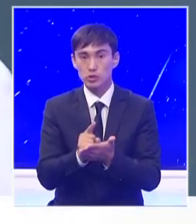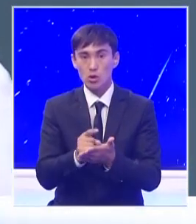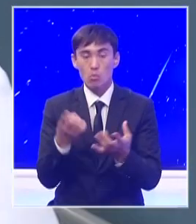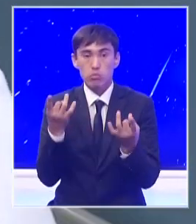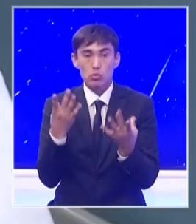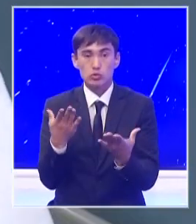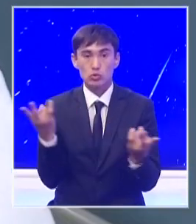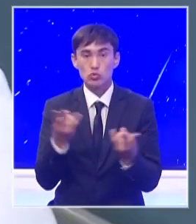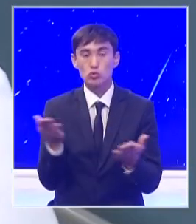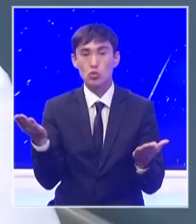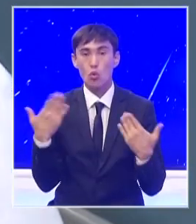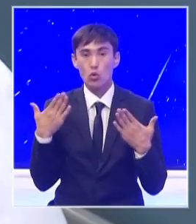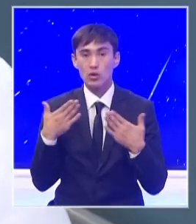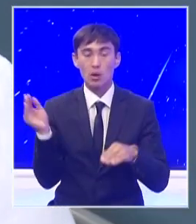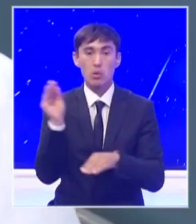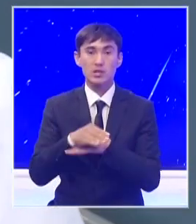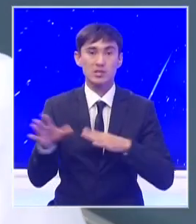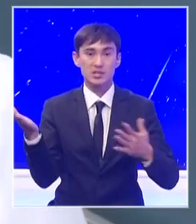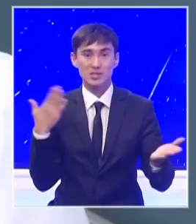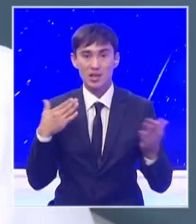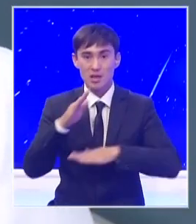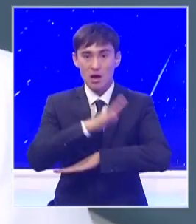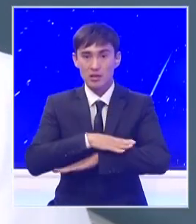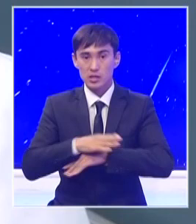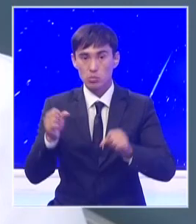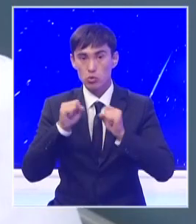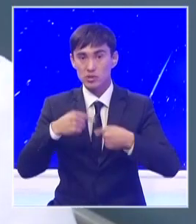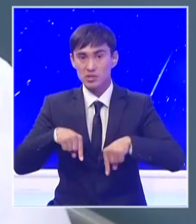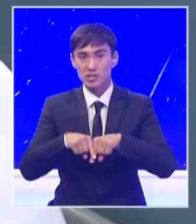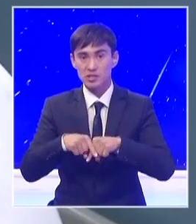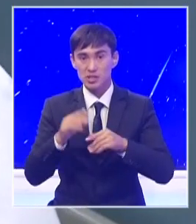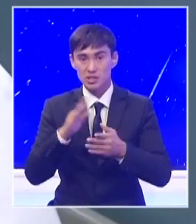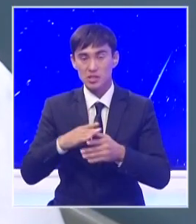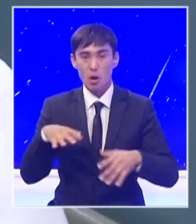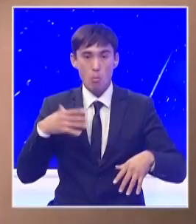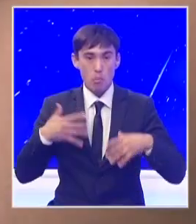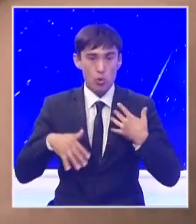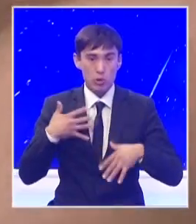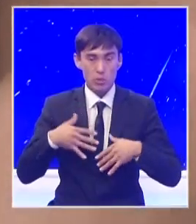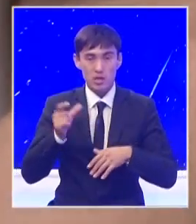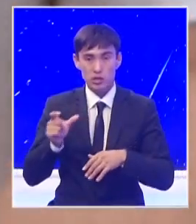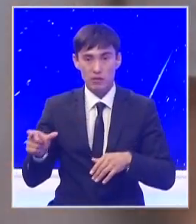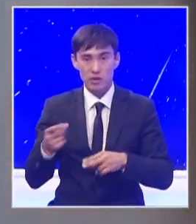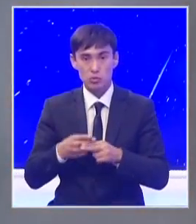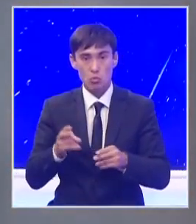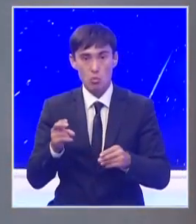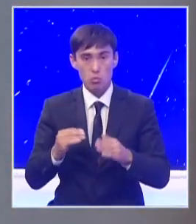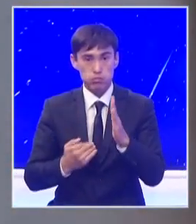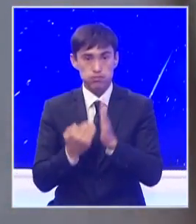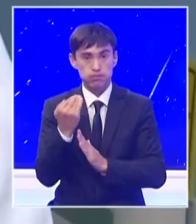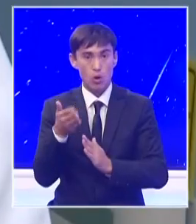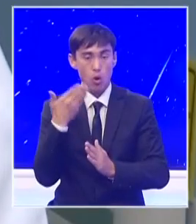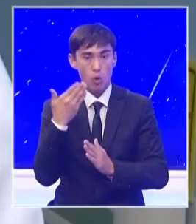отдых. Дополнительные занятия, спортивные секции и кружки вызывают переутомление, которое и может спровоцировать